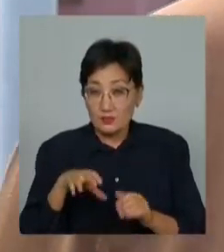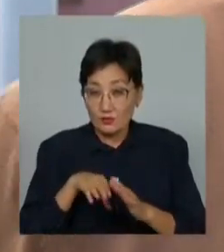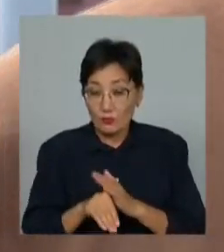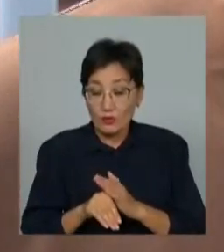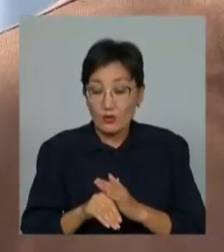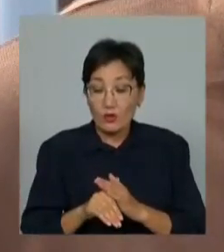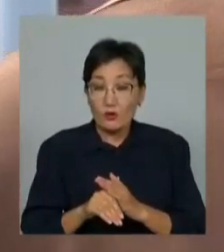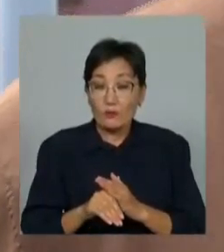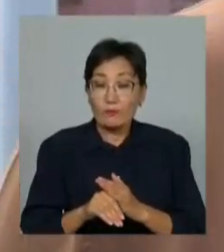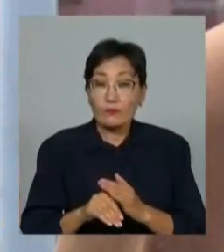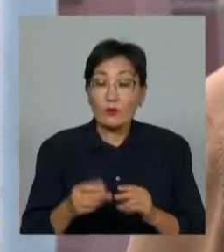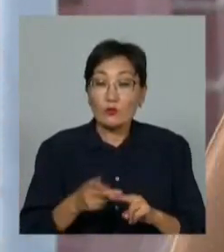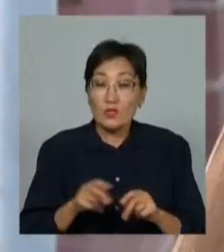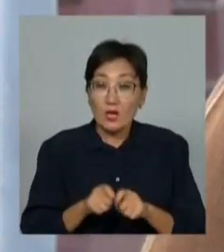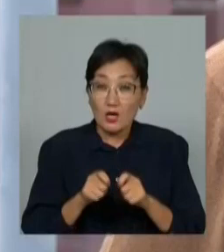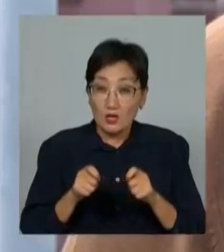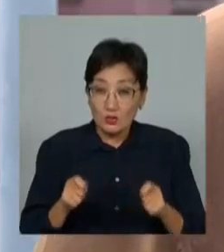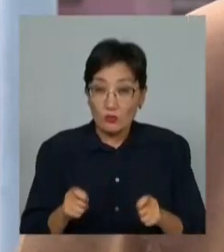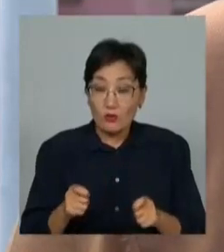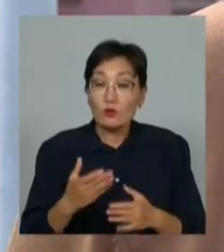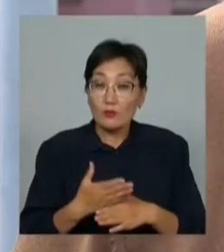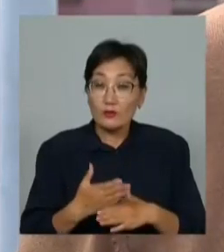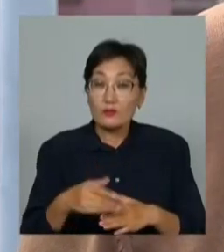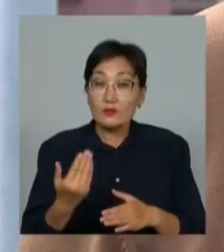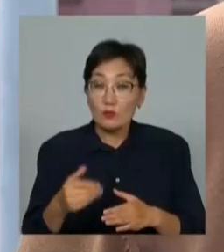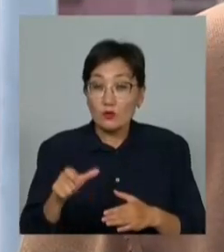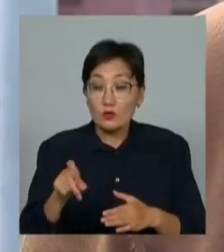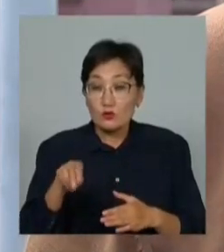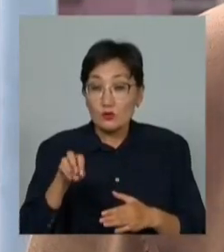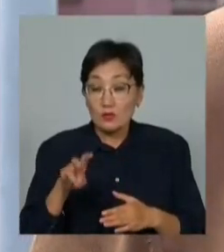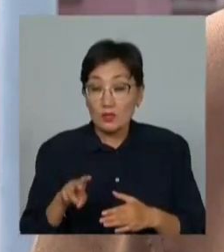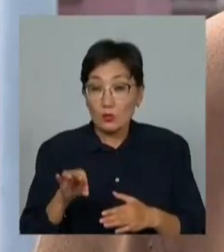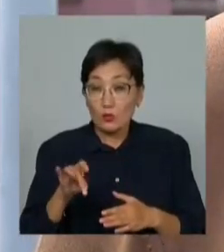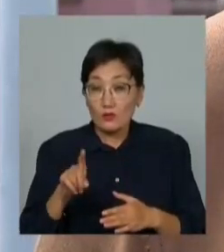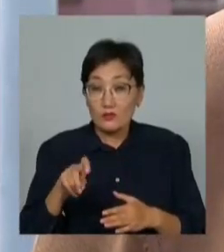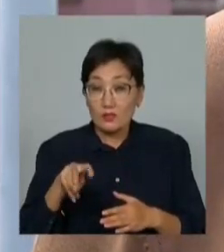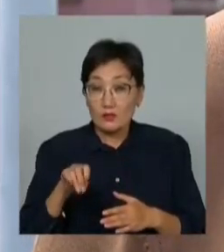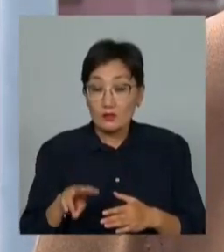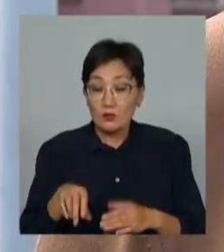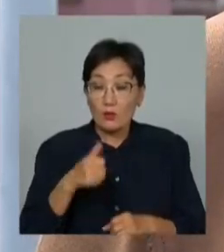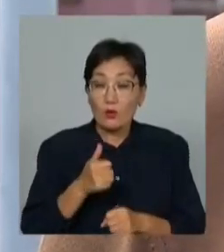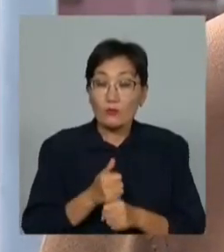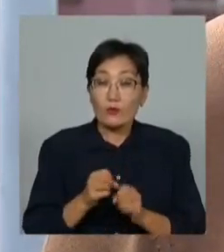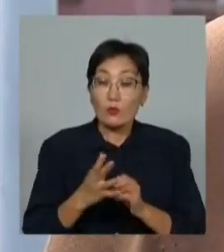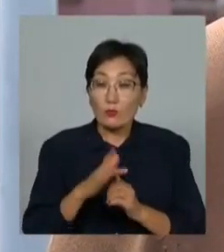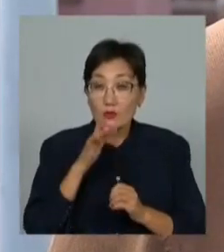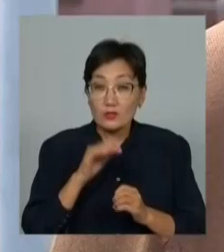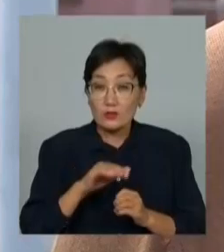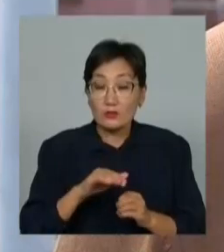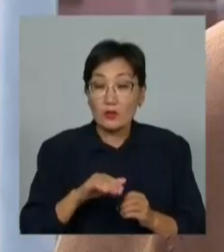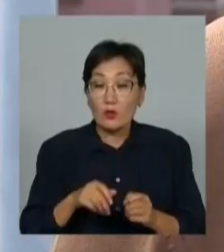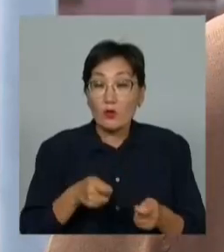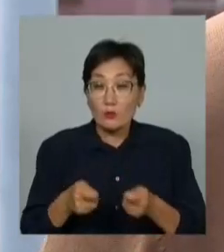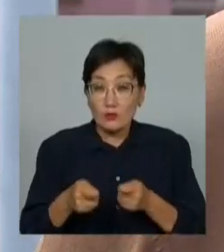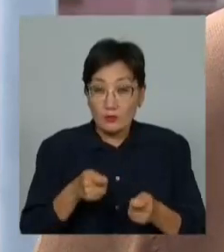ең бірінші ұйытқы болған себепші болған осы кісі. Және сол бас редакцияның 15 жылдан астам уақыт басқарып, соның